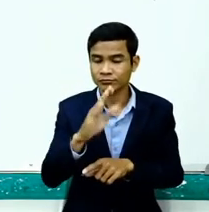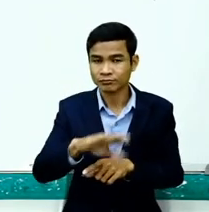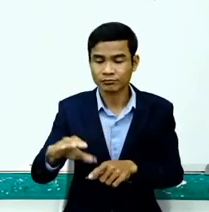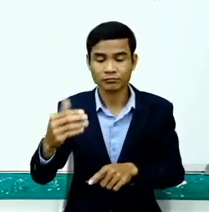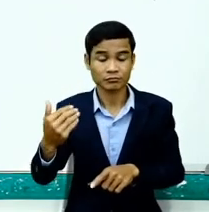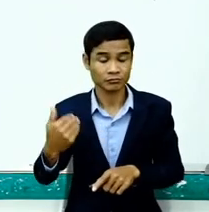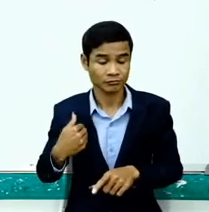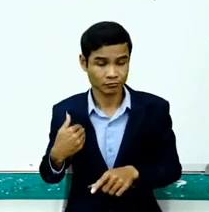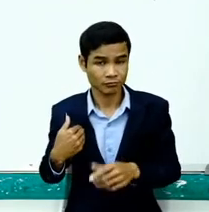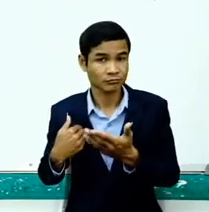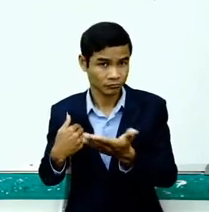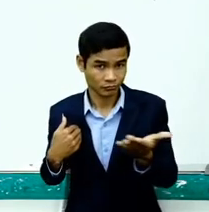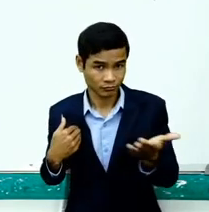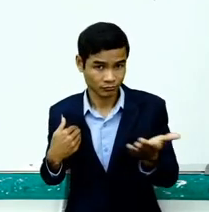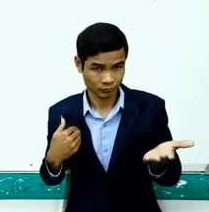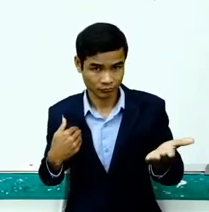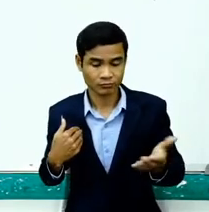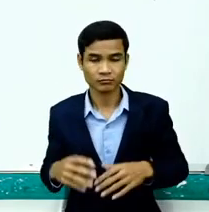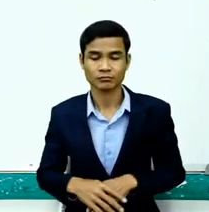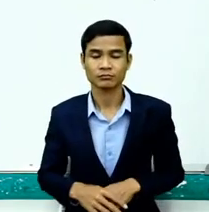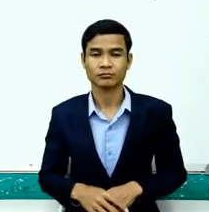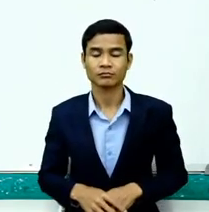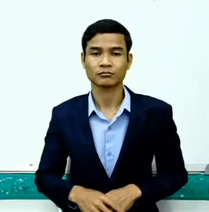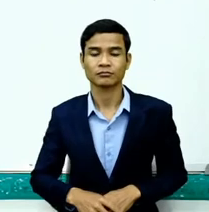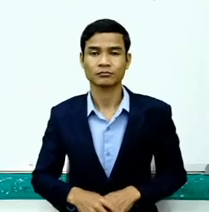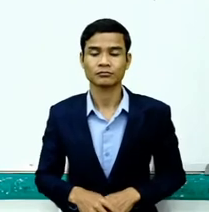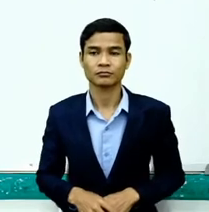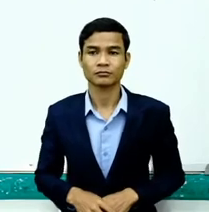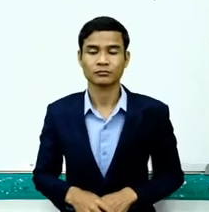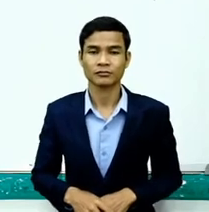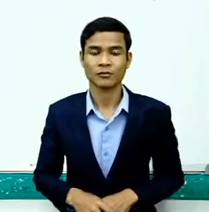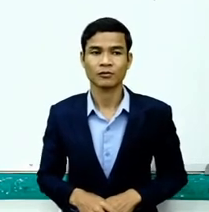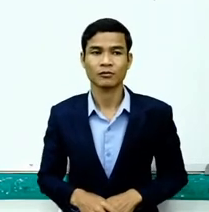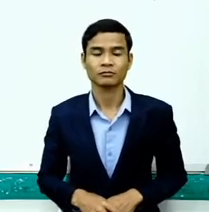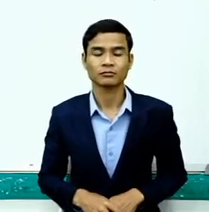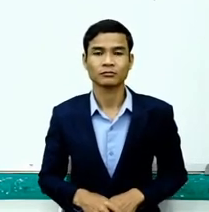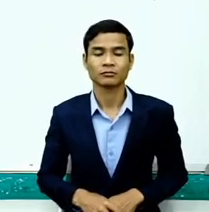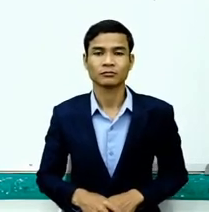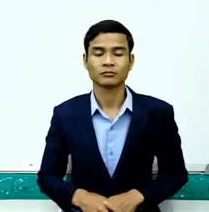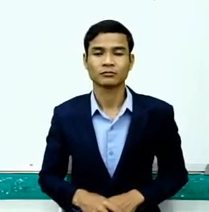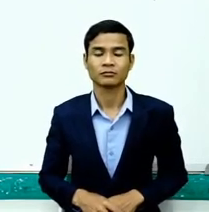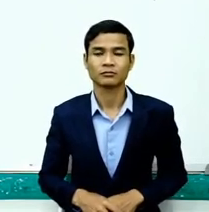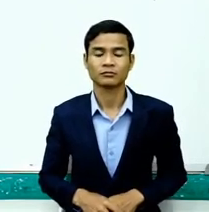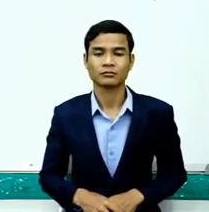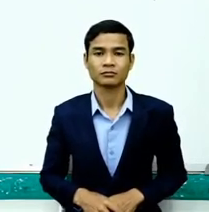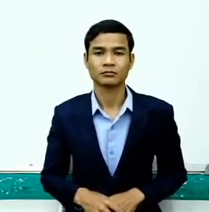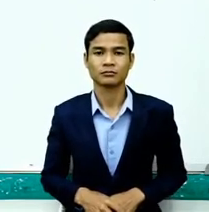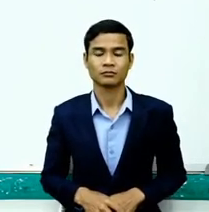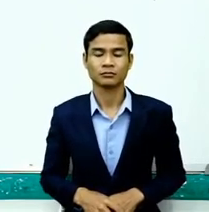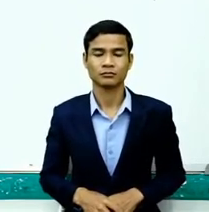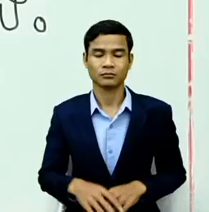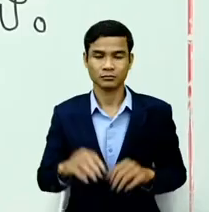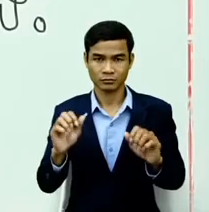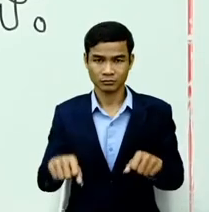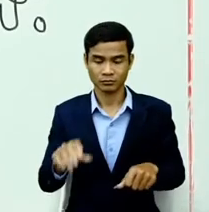จ้าดำใบอาการแต่จะบ้านเนี่ยคนนึงมีดุกเพียบโรนะไอคอนแต่งอาคเนี่ยจะรวมสังเกตจ้าในกิจโรนะนะก้อนกันเมื่อจ้าก้อนสลบเคยอ่ะดุกเพียบนี้ก็ได้จะสลบเคยแต่จ้าเคยวัดเถอะได้ดุกเพียบนี้อ่ะ ា